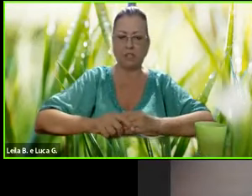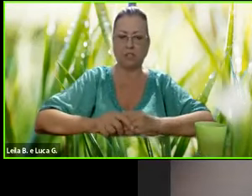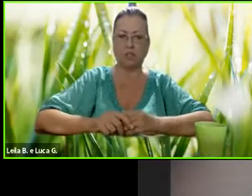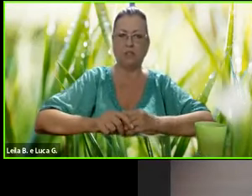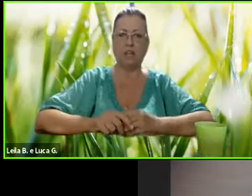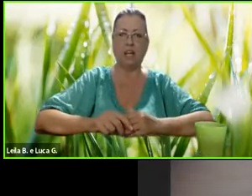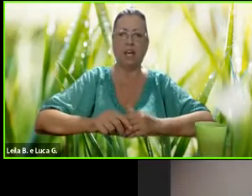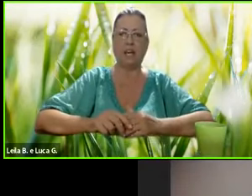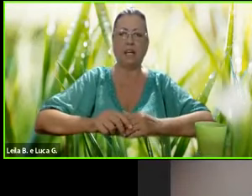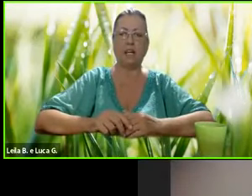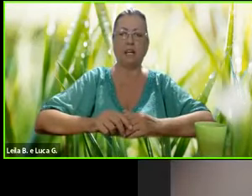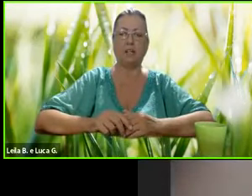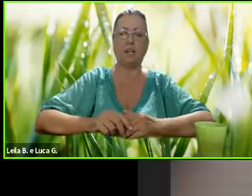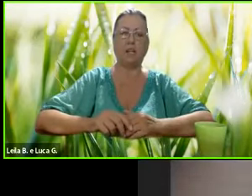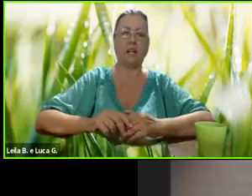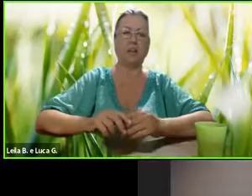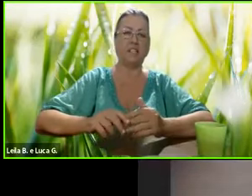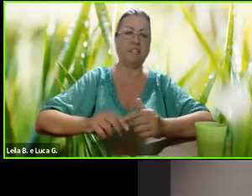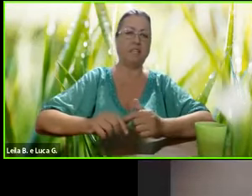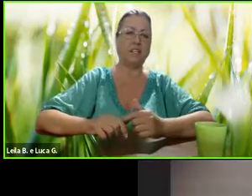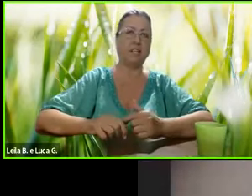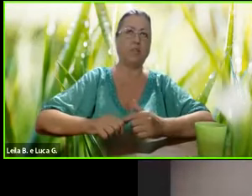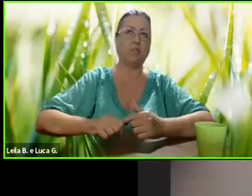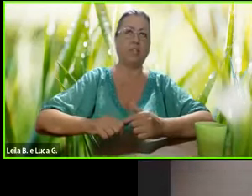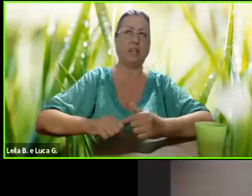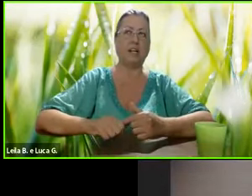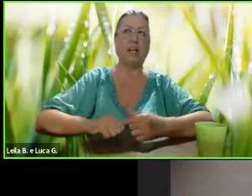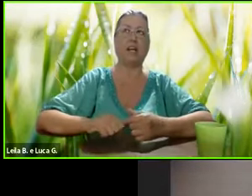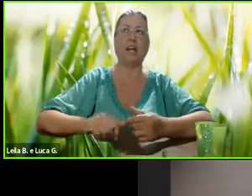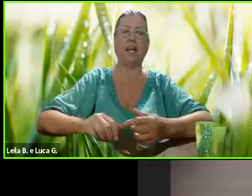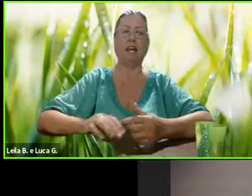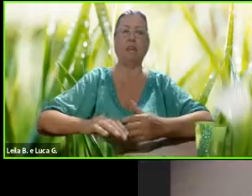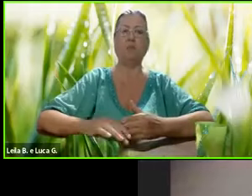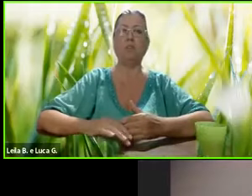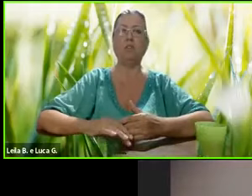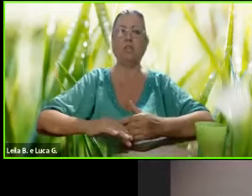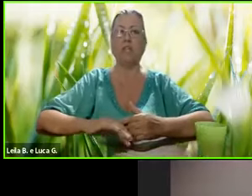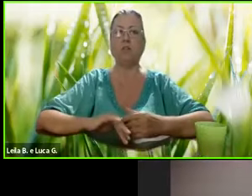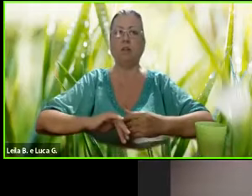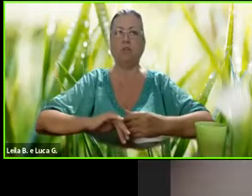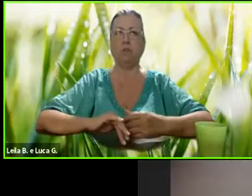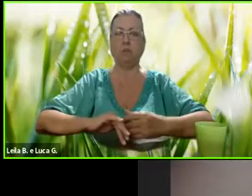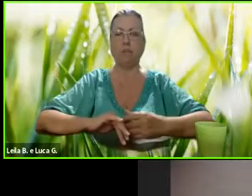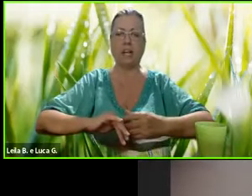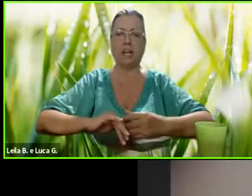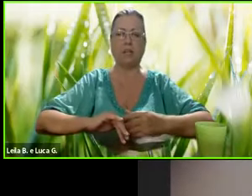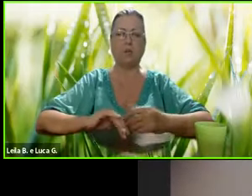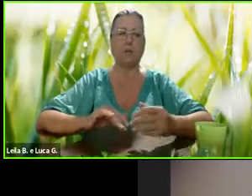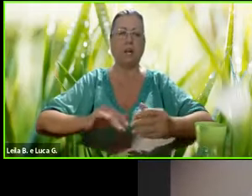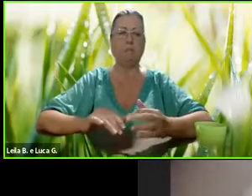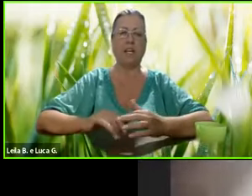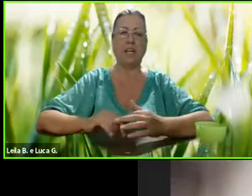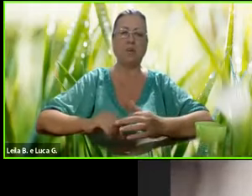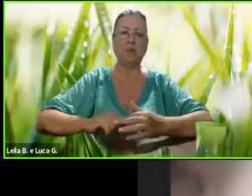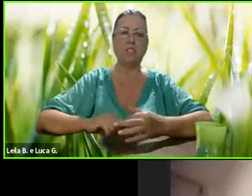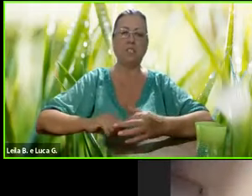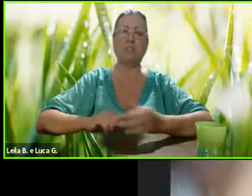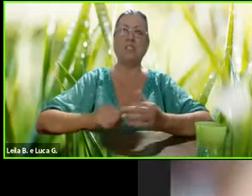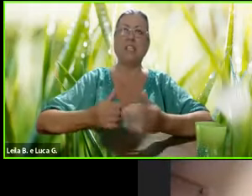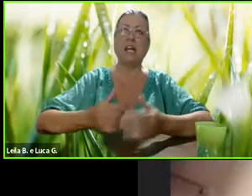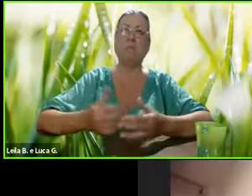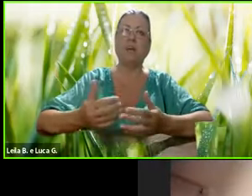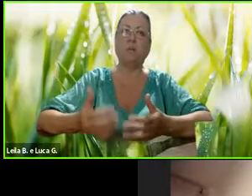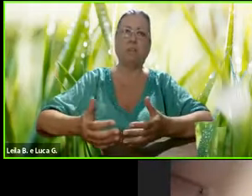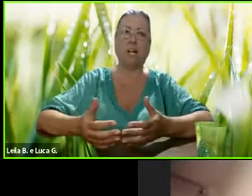a parte questo, no? La nostra vita quotidiana è un continuo lavoro medianico, perché noi